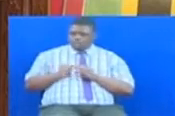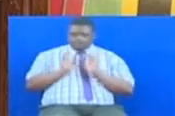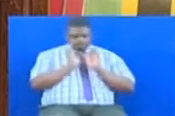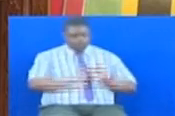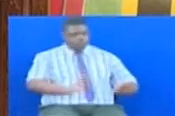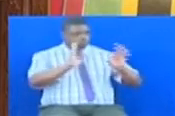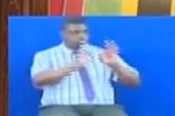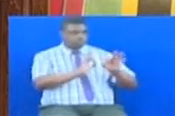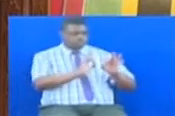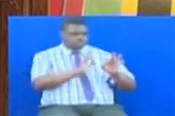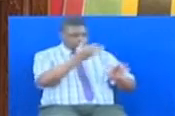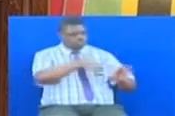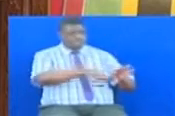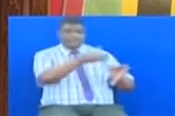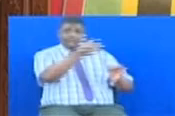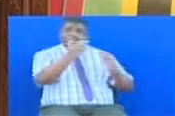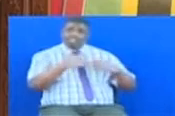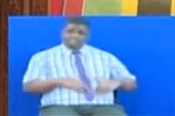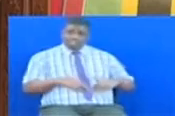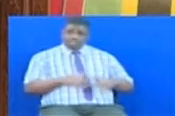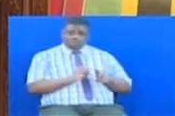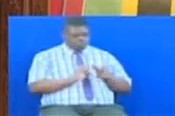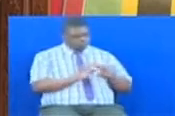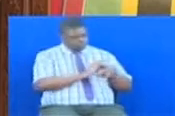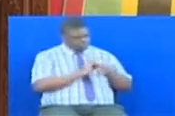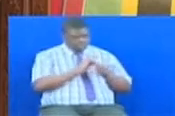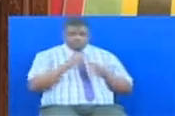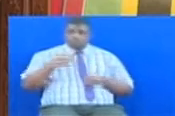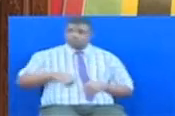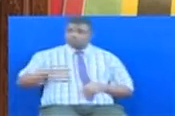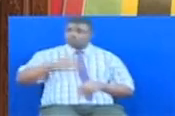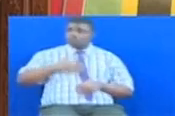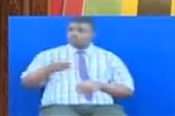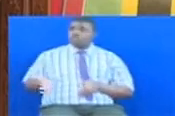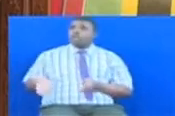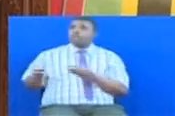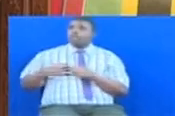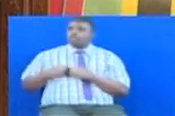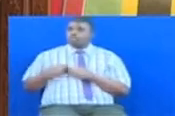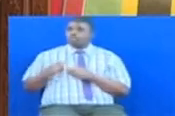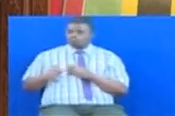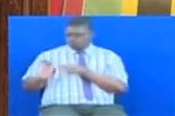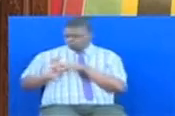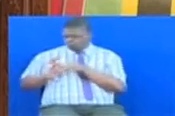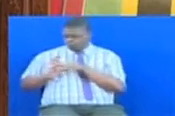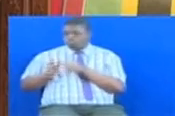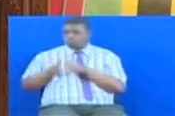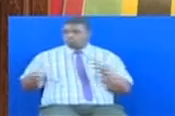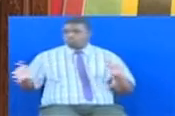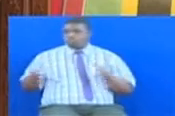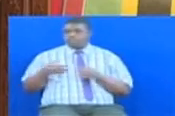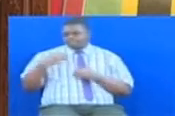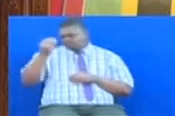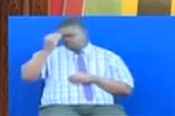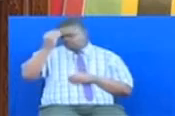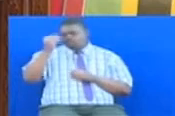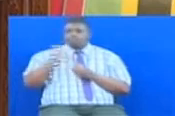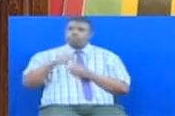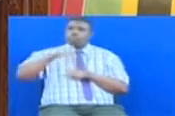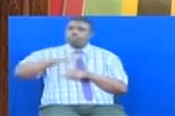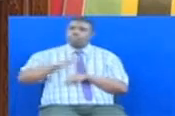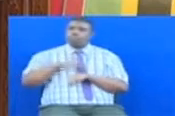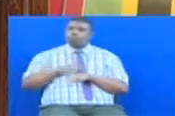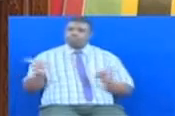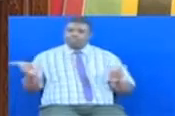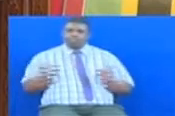kwa kushirikiana na waziri wangu, dada yangu ambaye amenipa ushirikiano mkubwa, amenifundisha mambo mengi kwa muda mfupi, sisi tutaenda